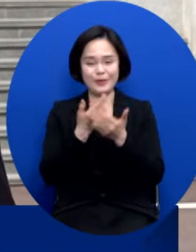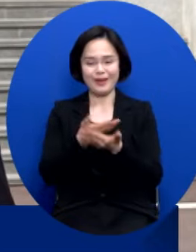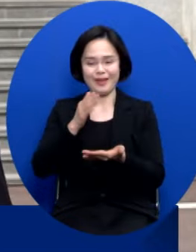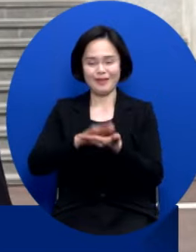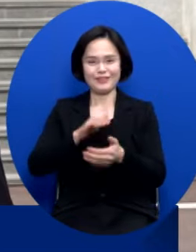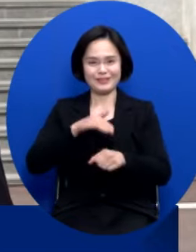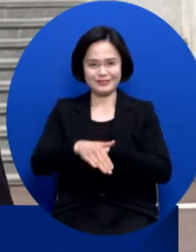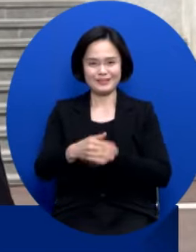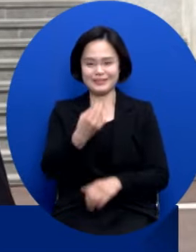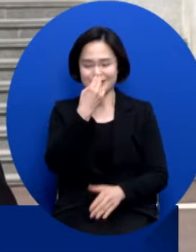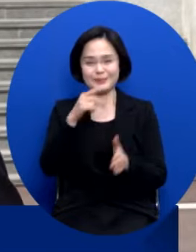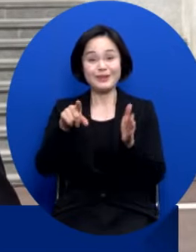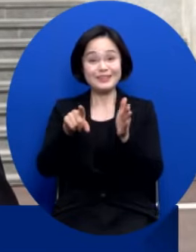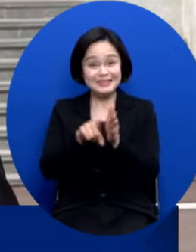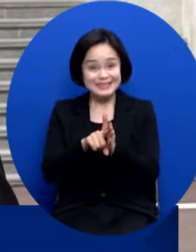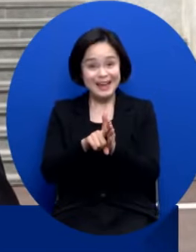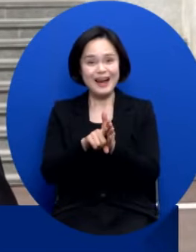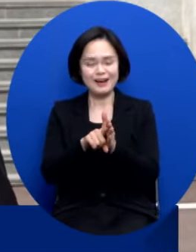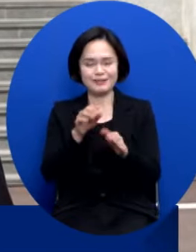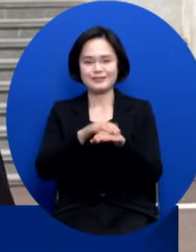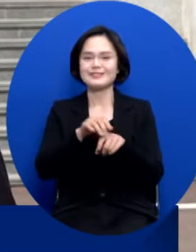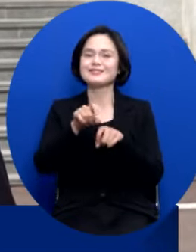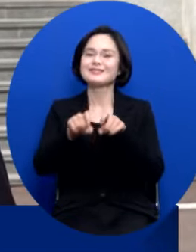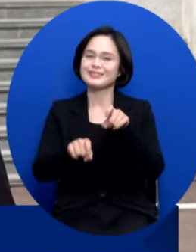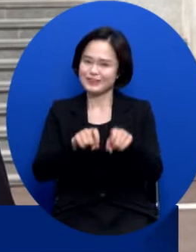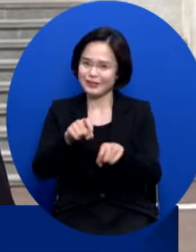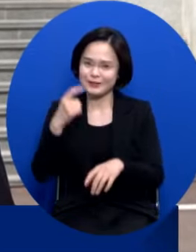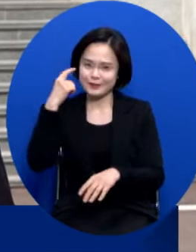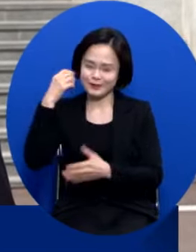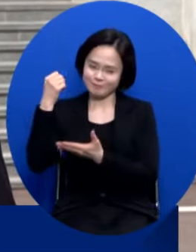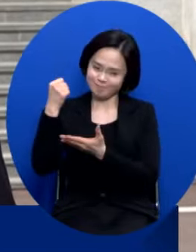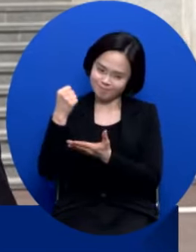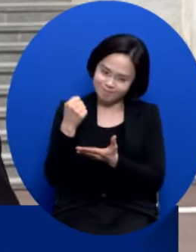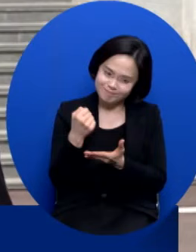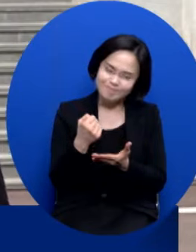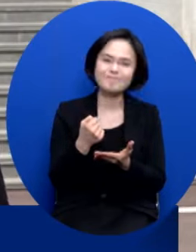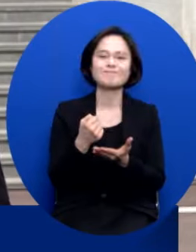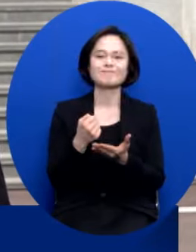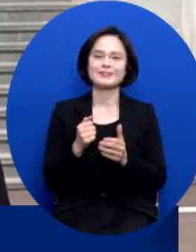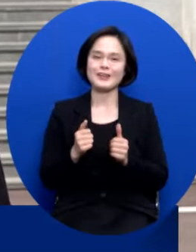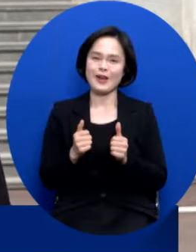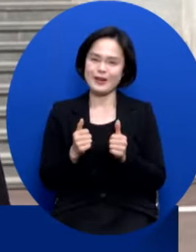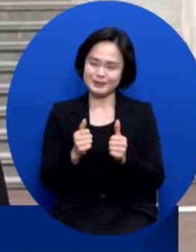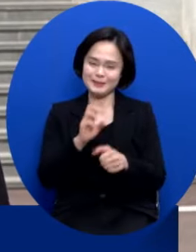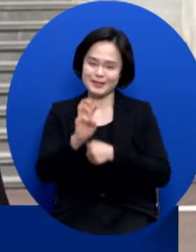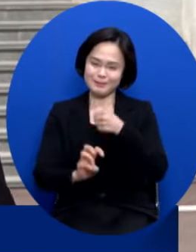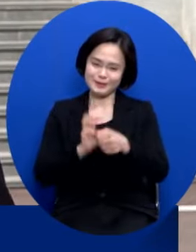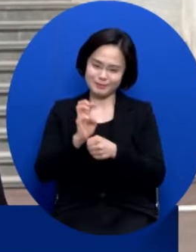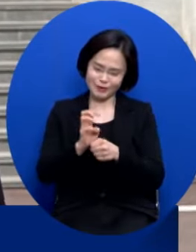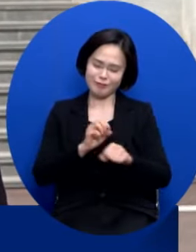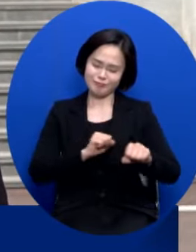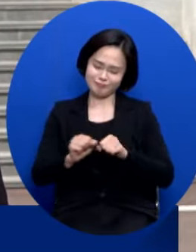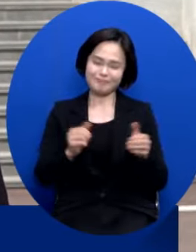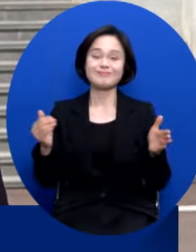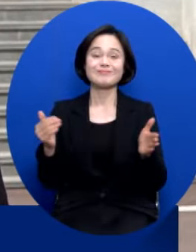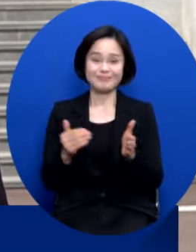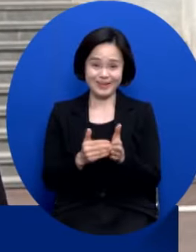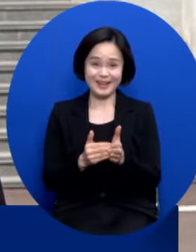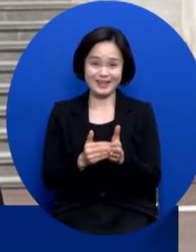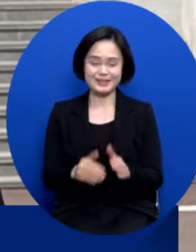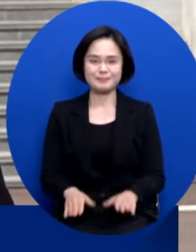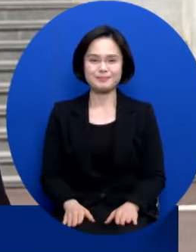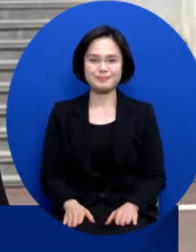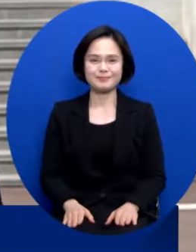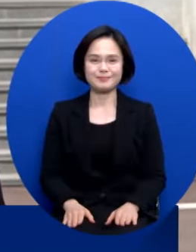개혁주의 생명신학의 실천과 함께 해왔다고도 해도 과언이 아닐 것입니다. 그 중심에는 물론